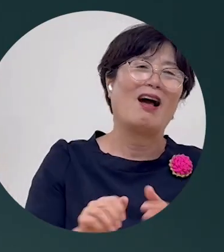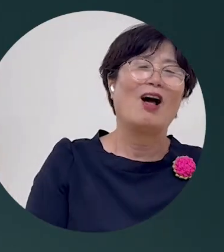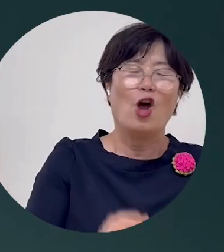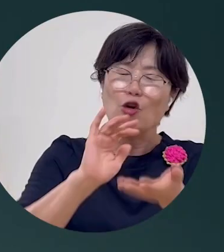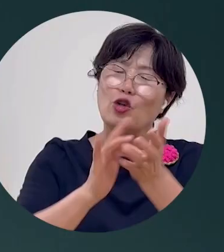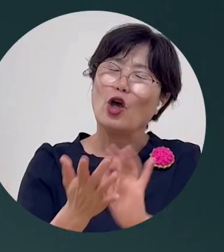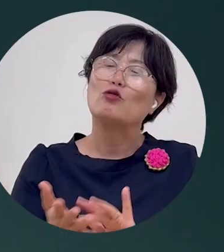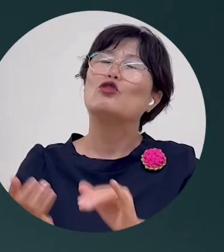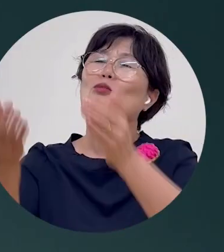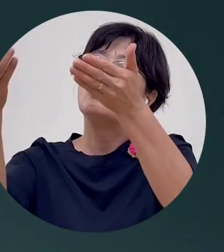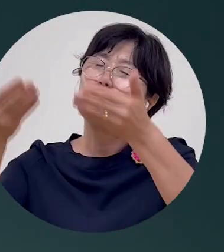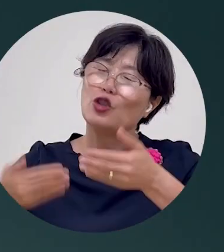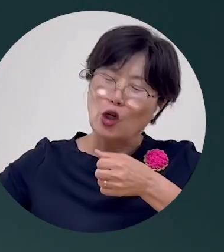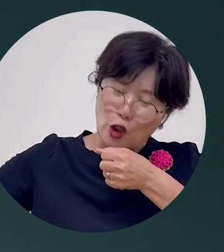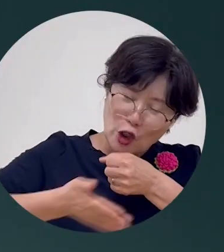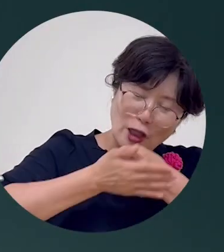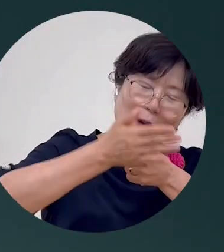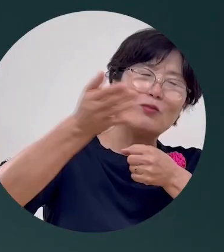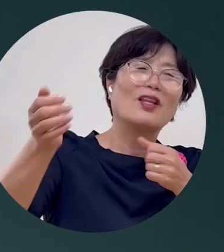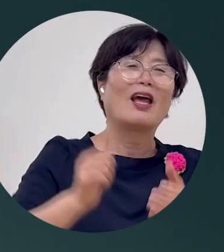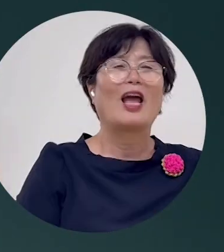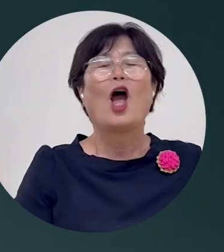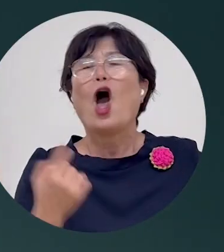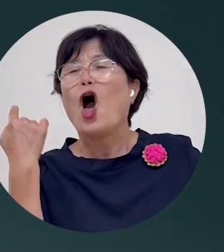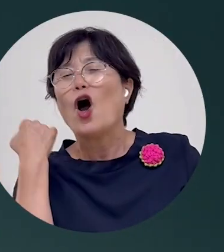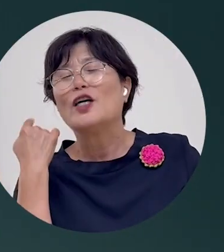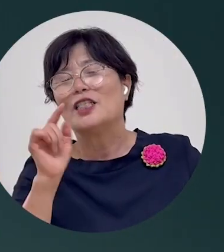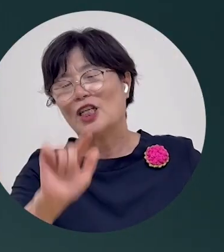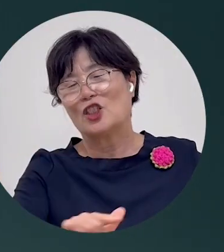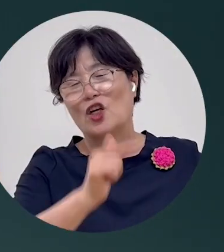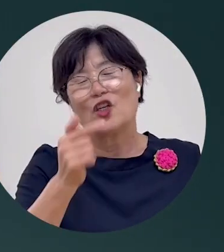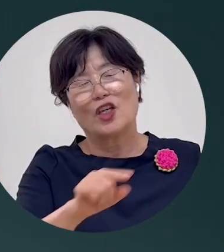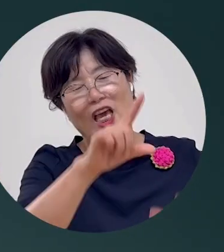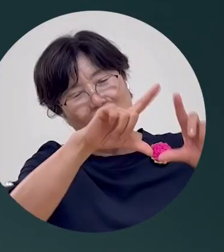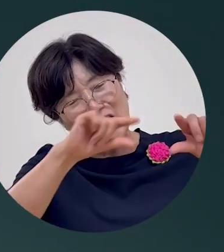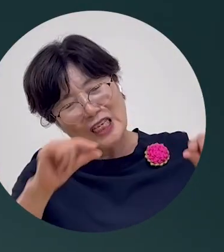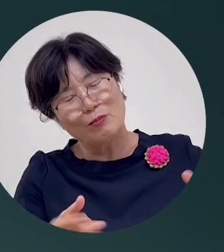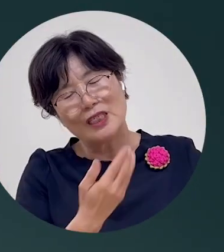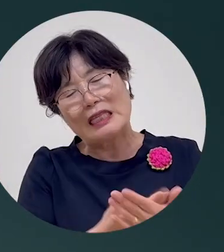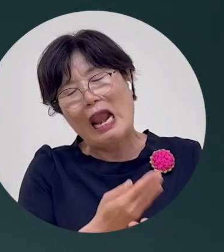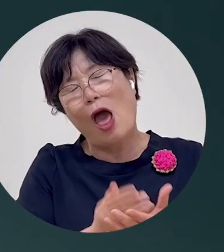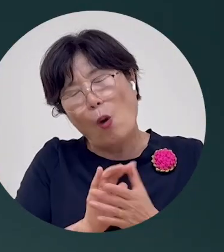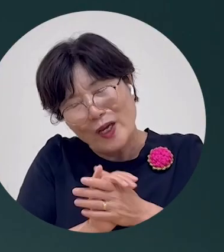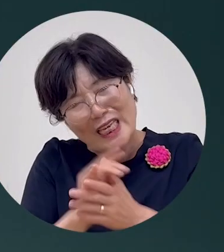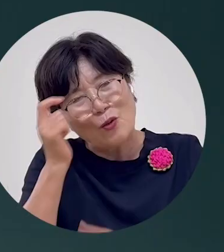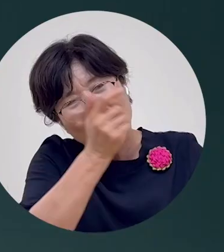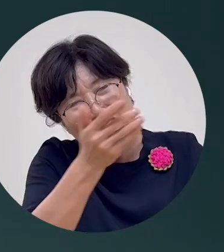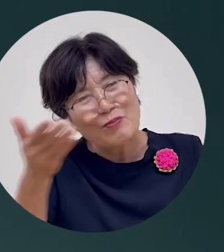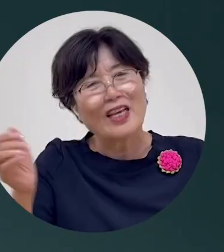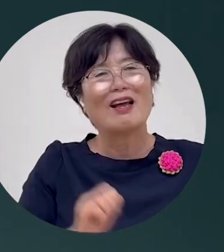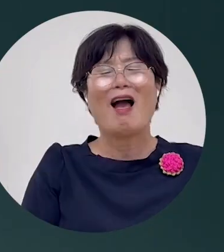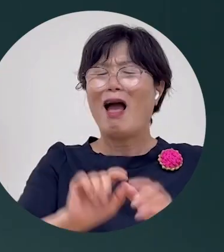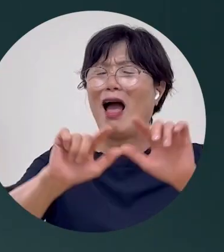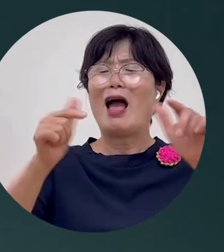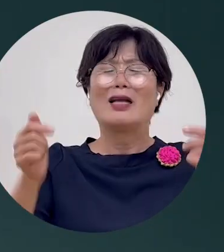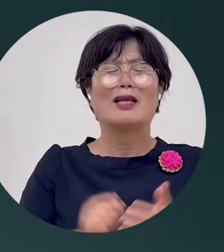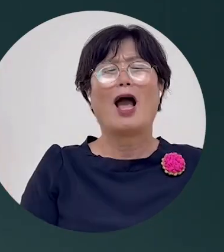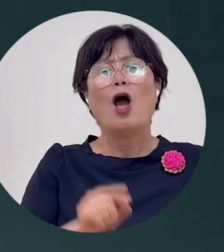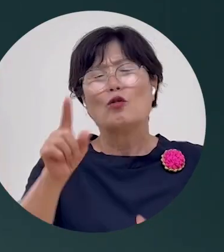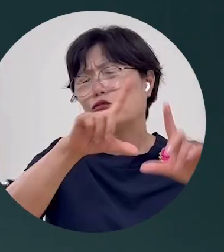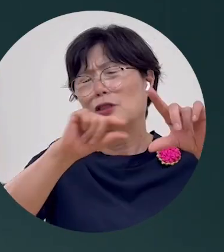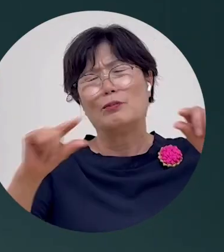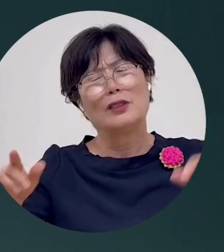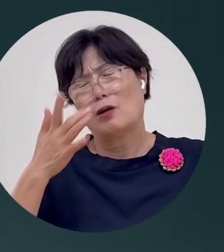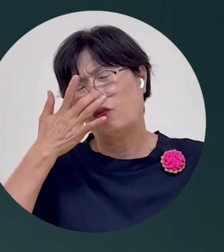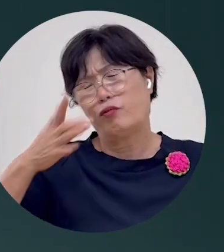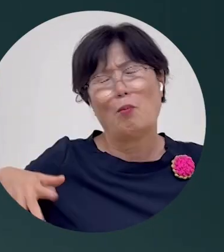예수님이 주신 음식. 여러분들이 혹시 어제 저녁에 이 음식 달라고 기도한 적 있어요? 없어요? 뭔 음식이 나온지도 우리는